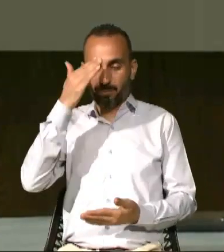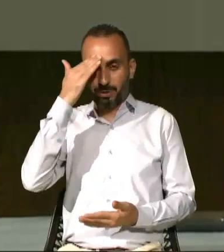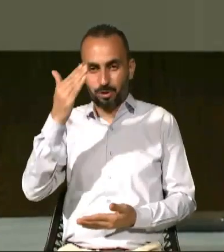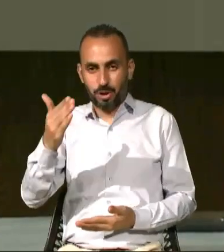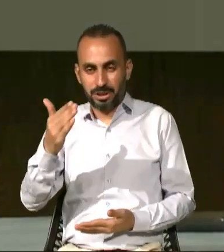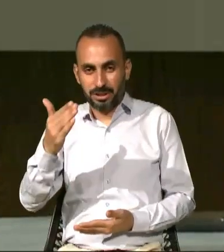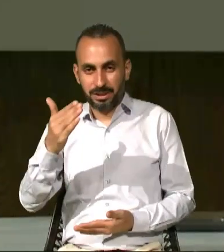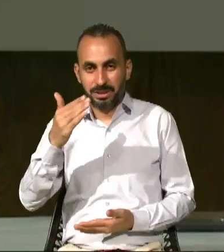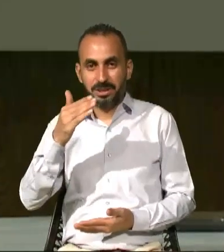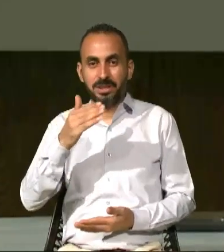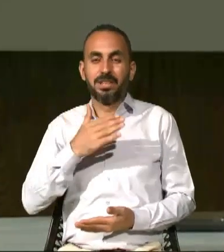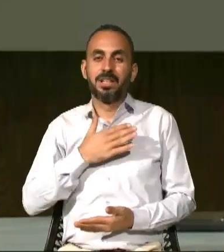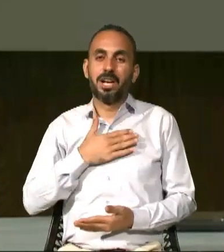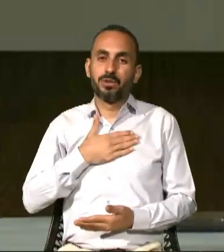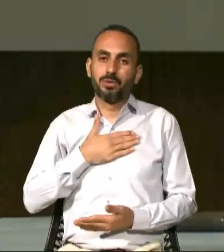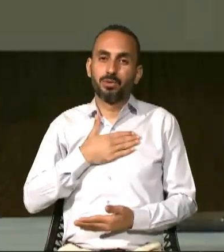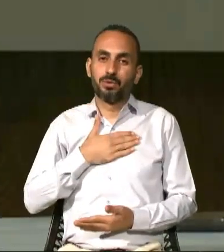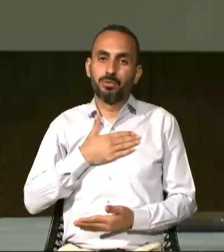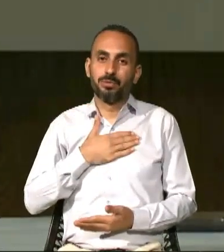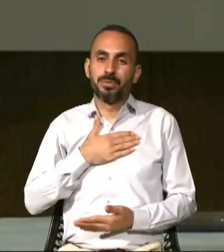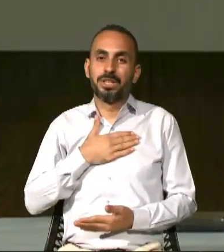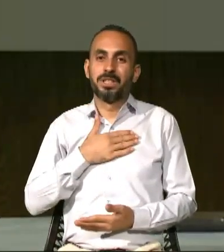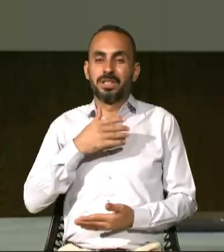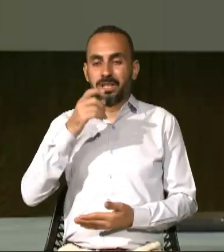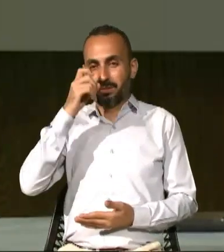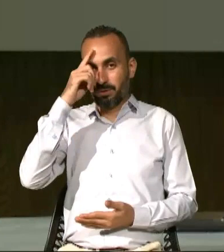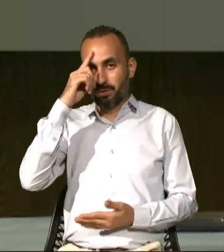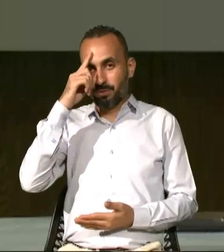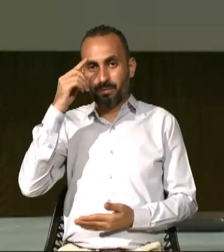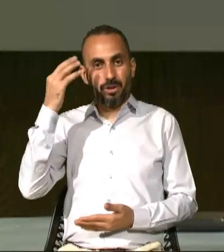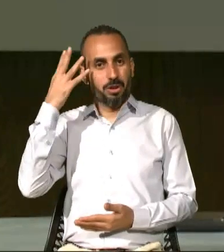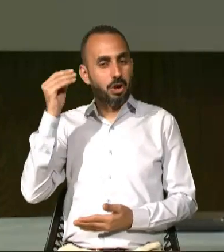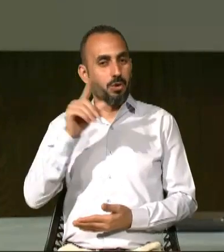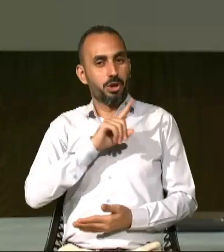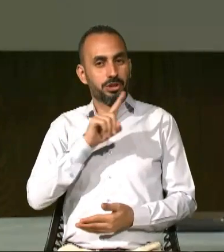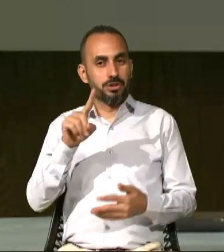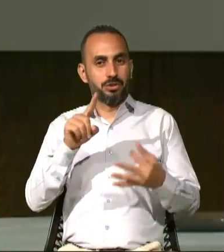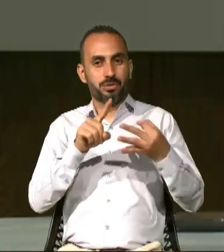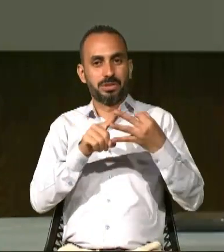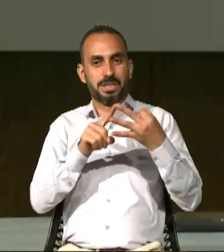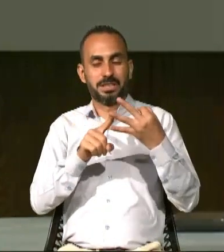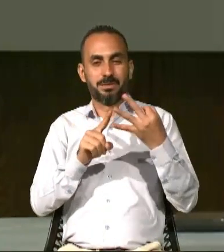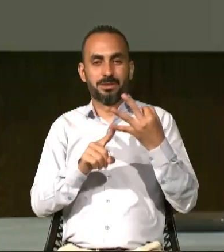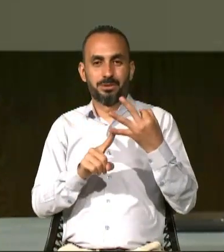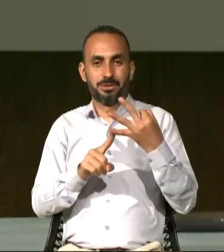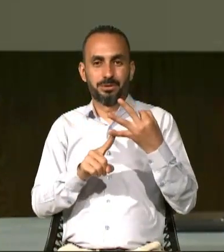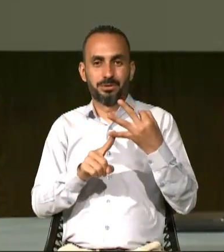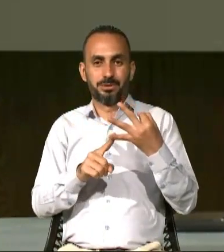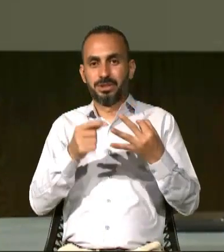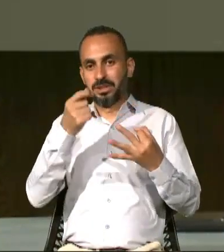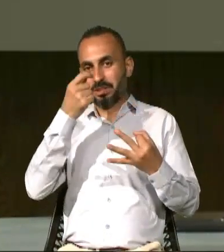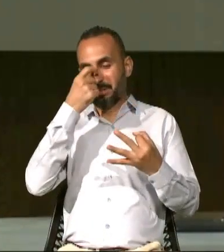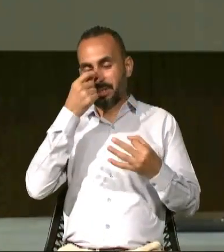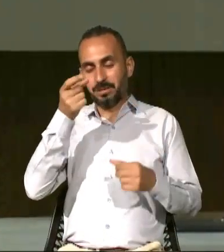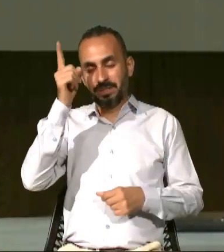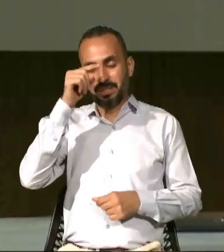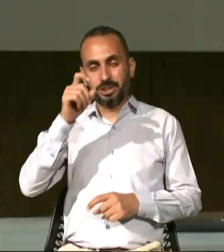من فضلكم أوعى تنسوا الثلاث كلمات دولة. أمين. ألتقي بكم الأسبوع القادم يوم الخميس الساعة